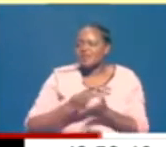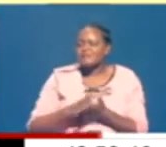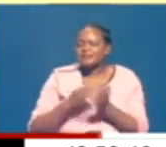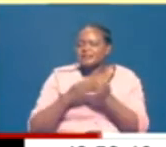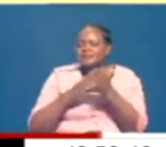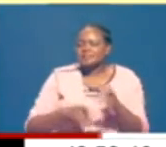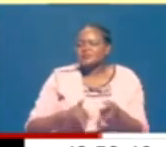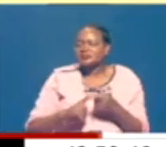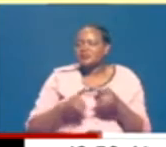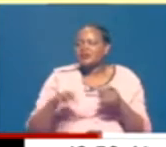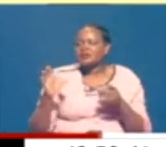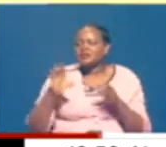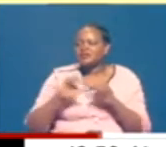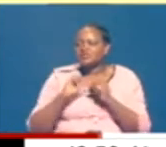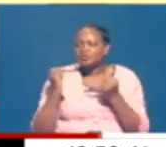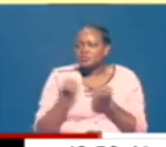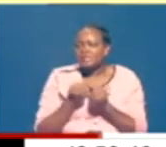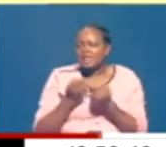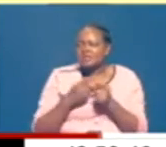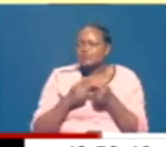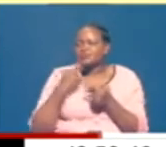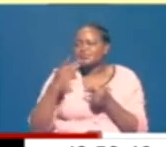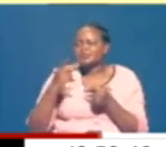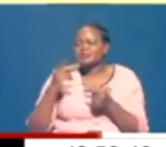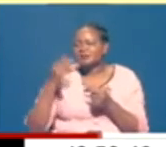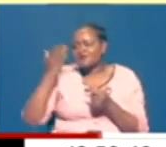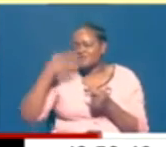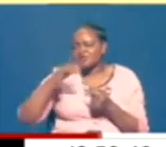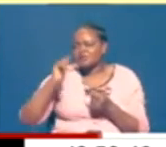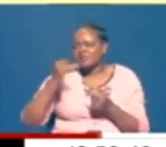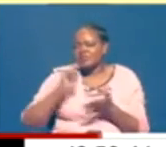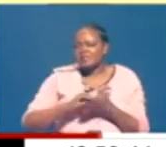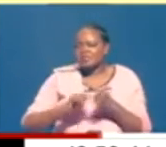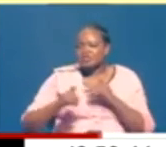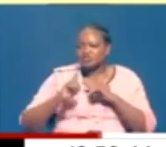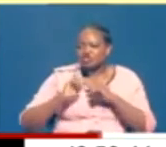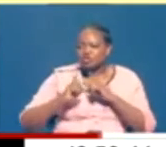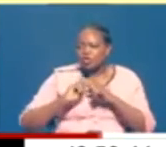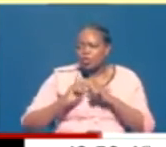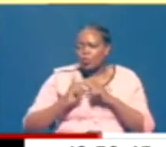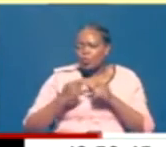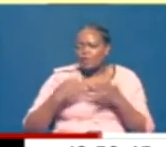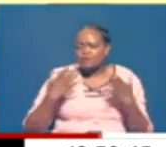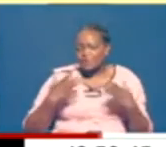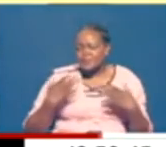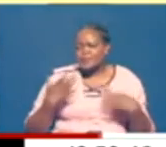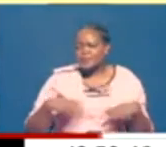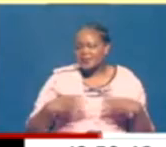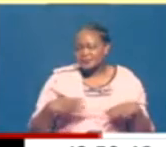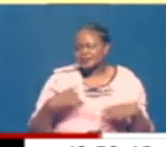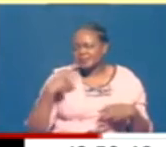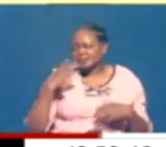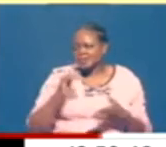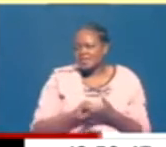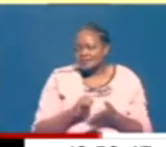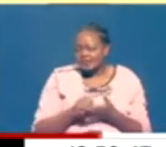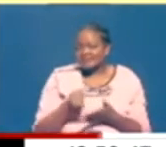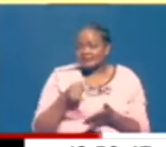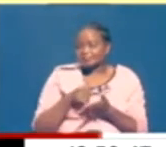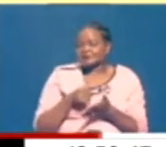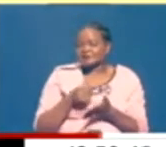society, ndio tuone kwamba kuna face of Kenya pale, ndio hii mazungumzo kila mmoja aone kwamba yuko pale